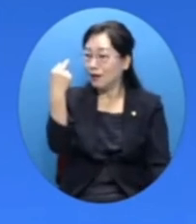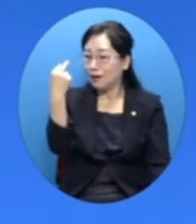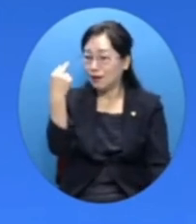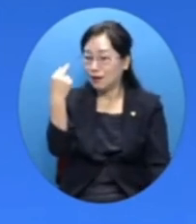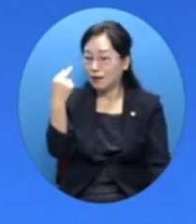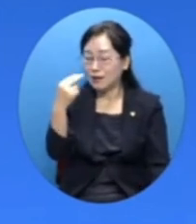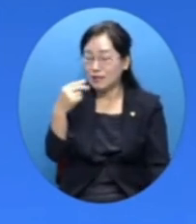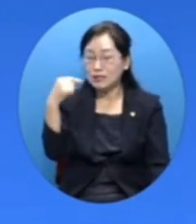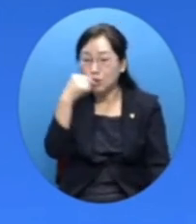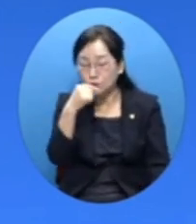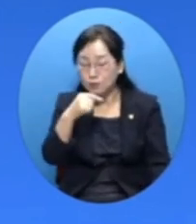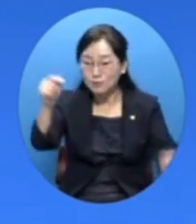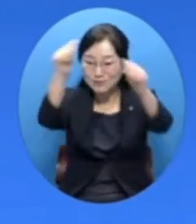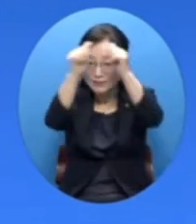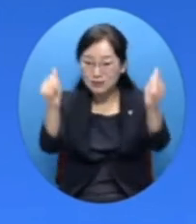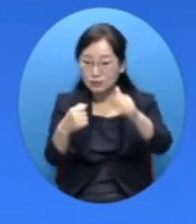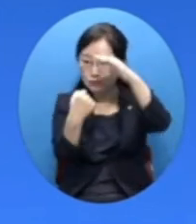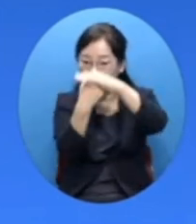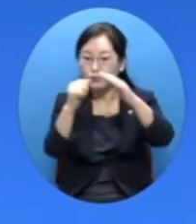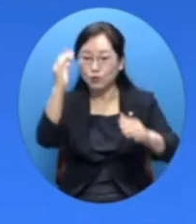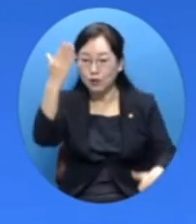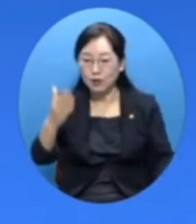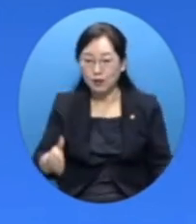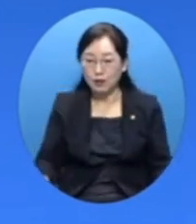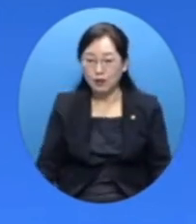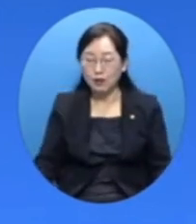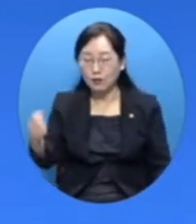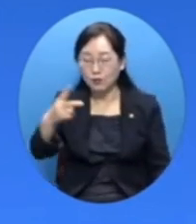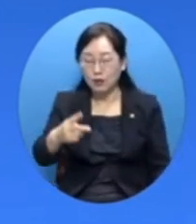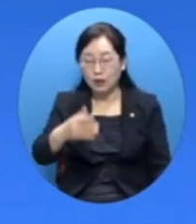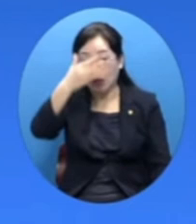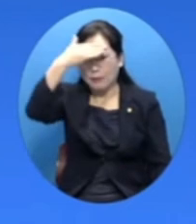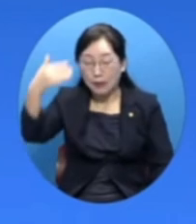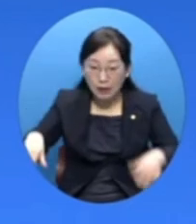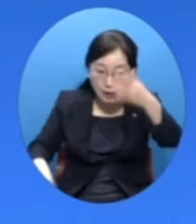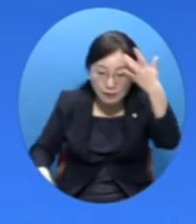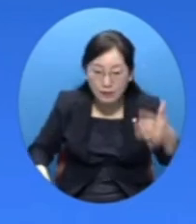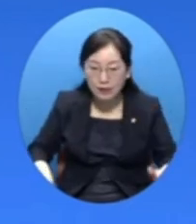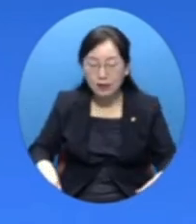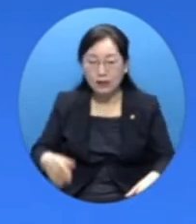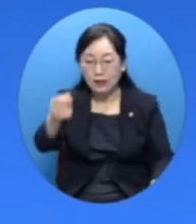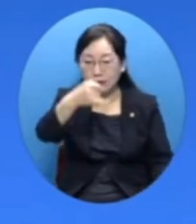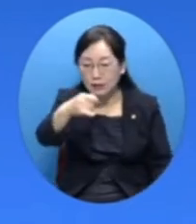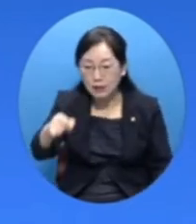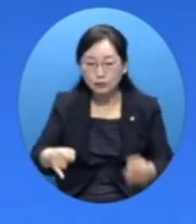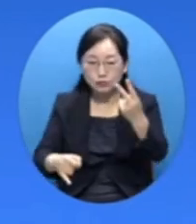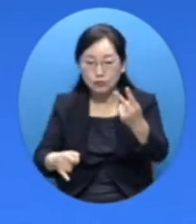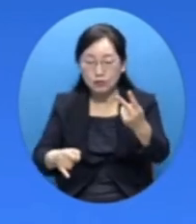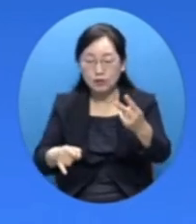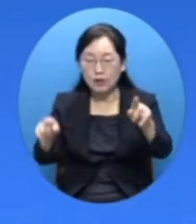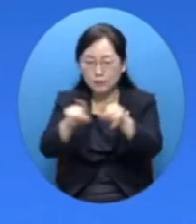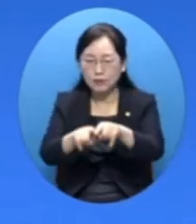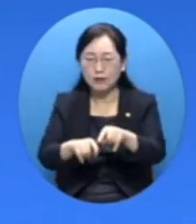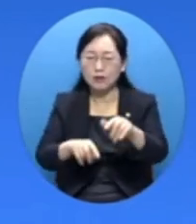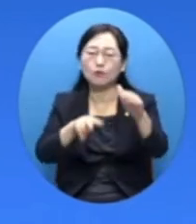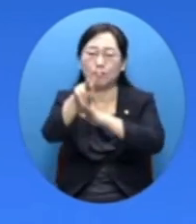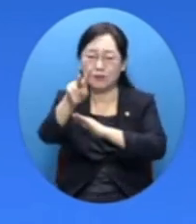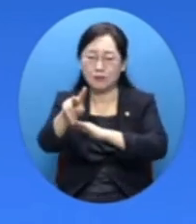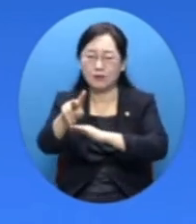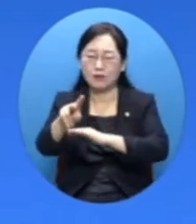되고 한신이 호월 단신으로 두 딸만 데리고 그것을 탈출하게 되는 재앙을 만나게